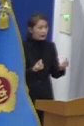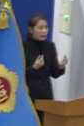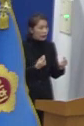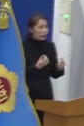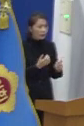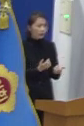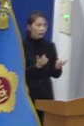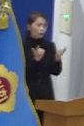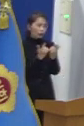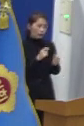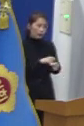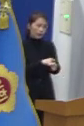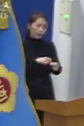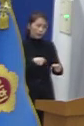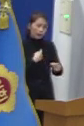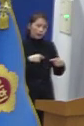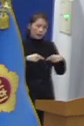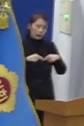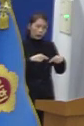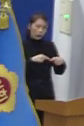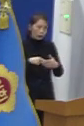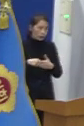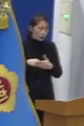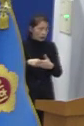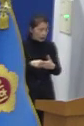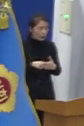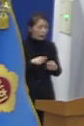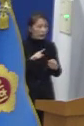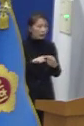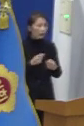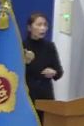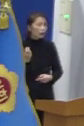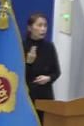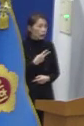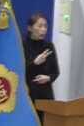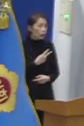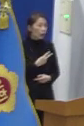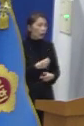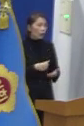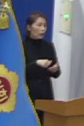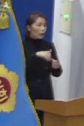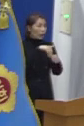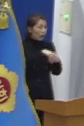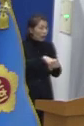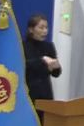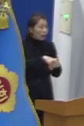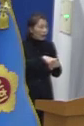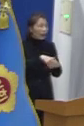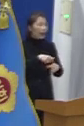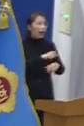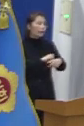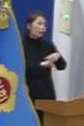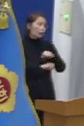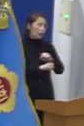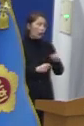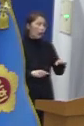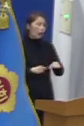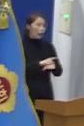청사진을 구체화하고 여야 구분 없는 총선 공통 공약이 될 수 있도록 발벗고